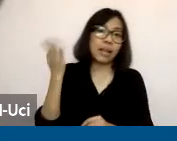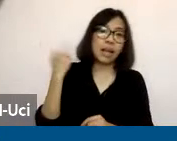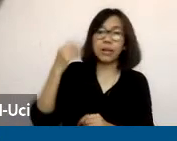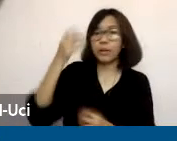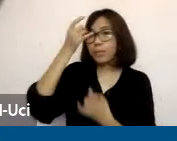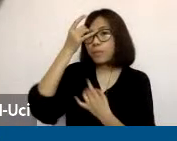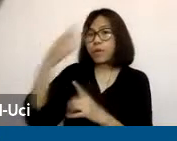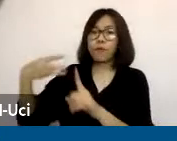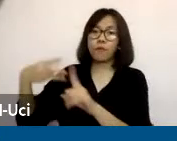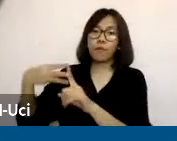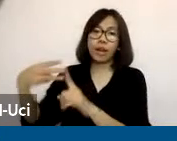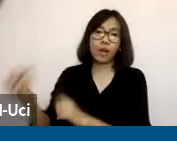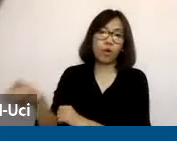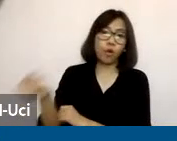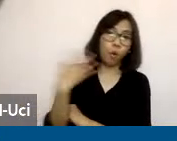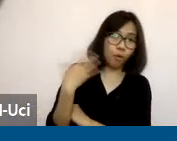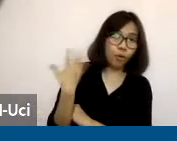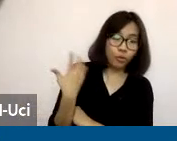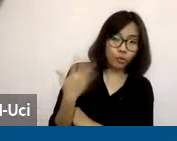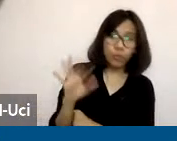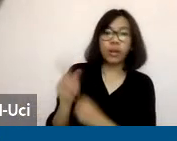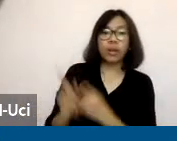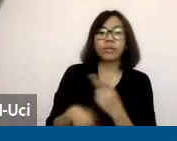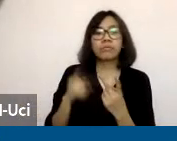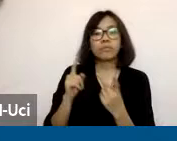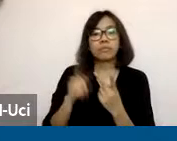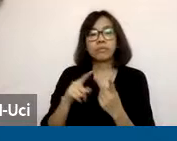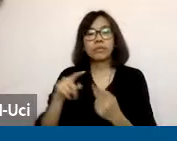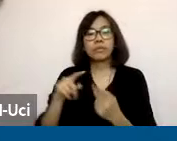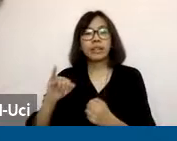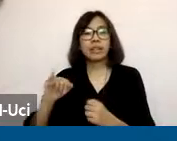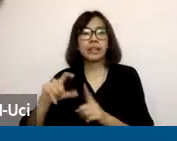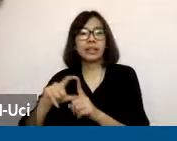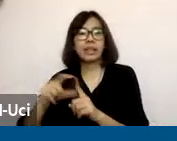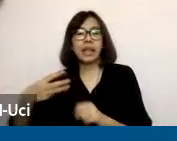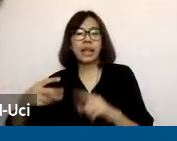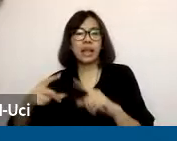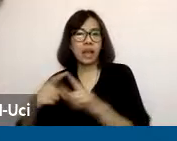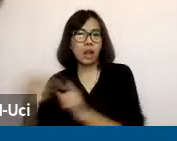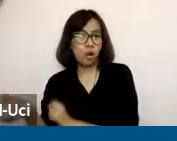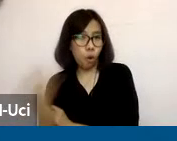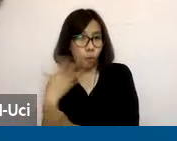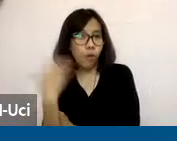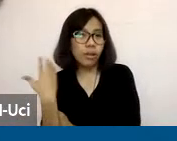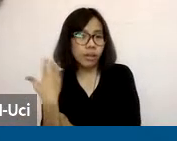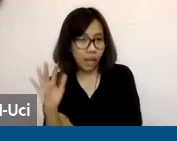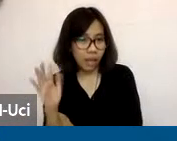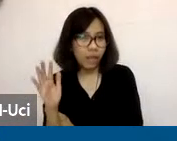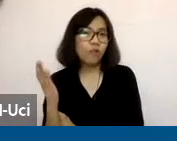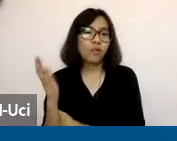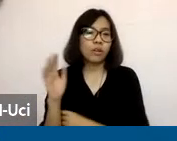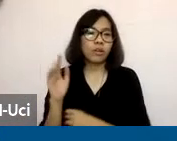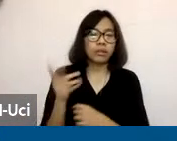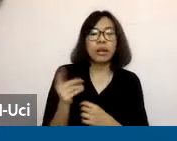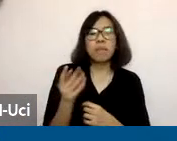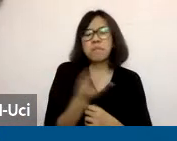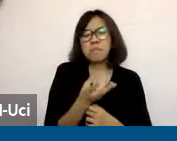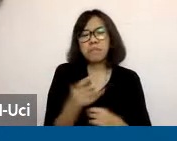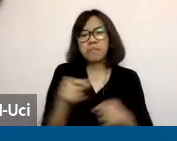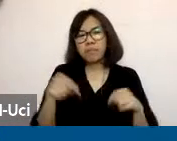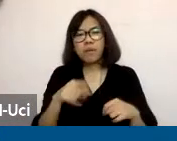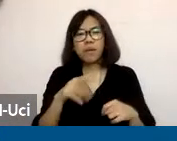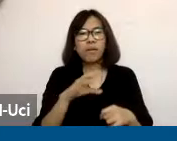prof bernadette dan juga dari Midea ya hal-hal yang memang tidak Bisa dihindarkan